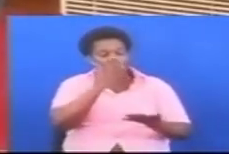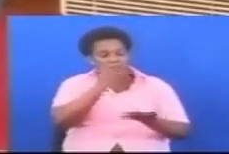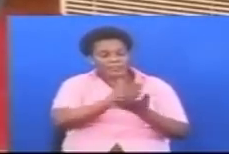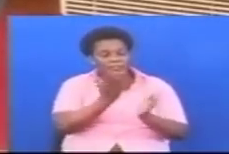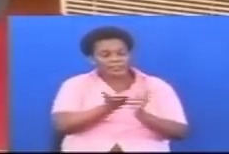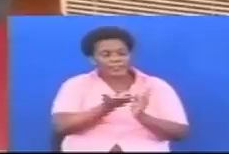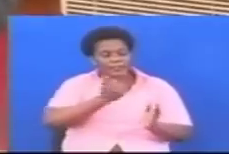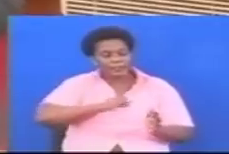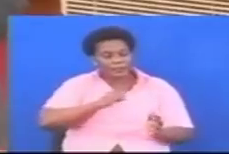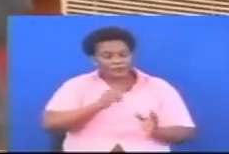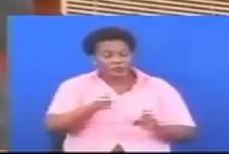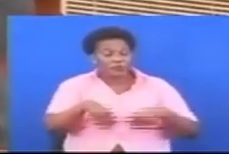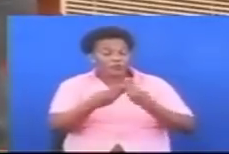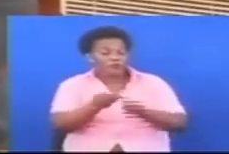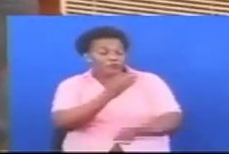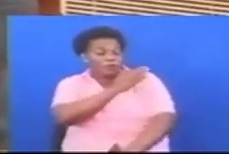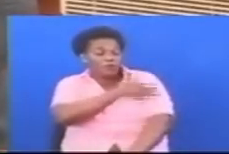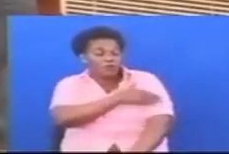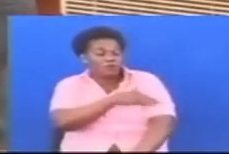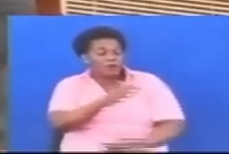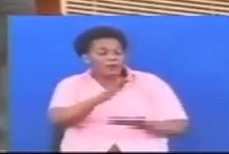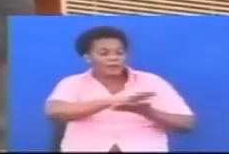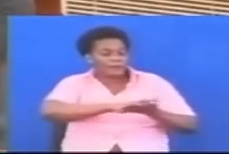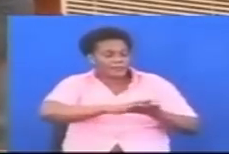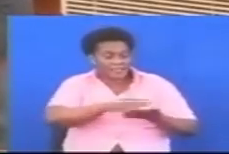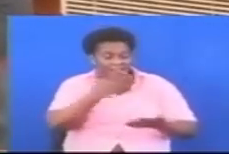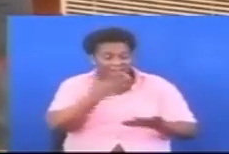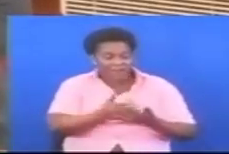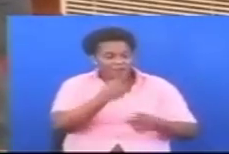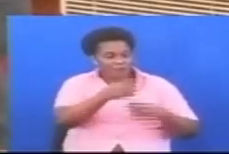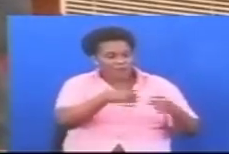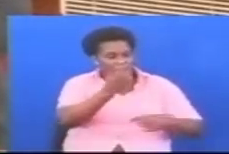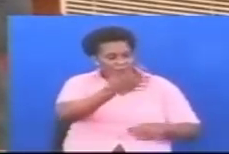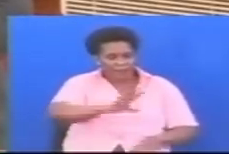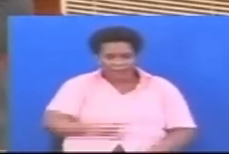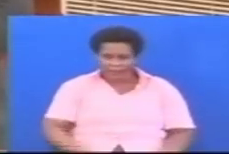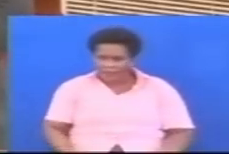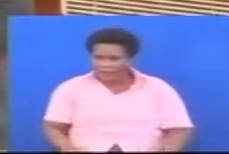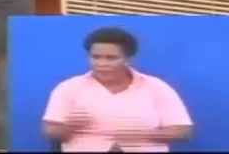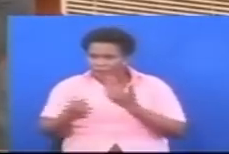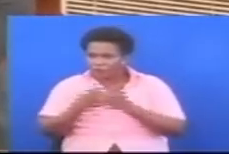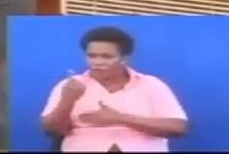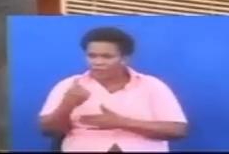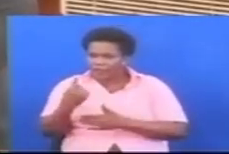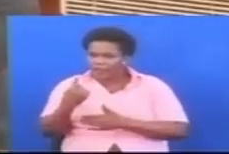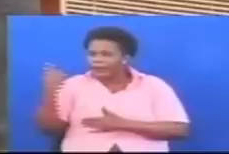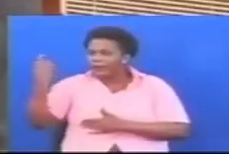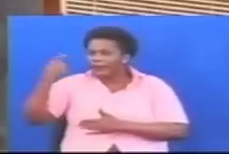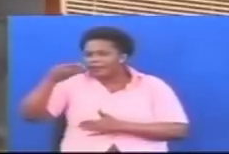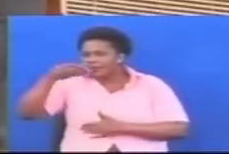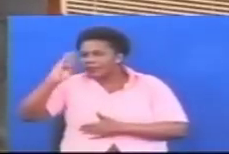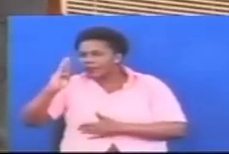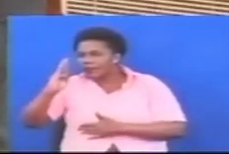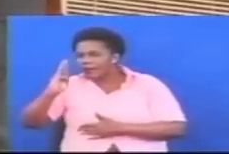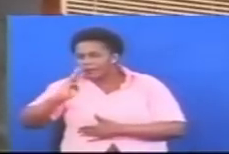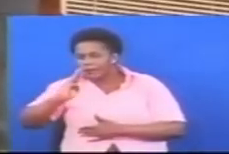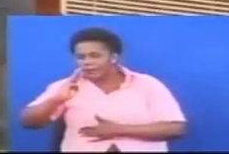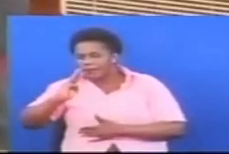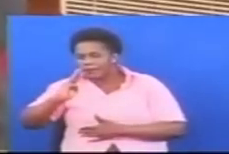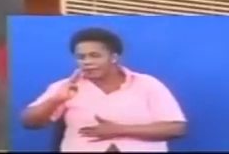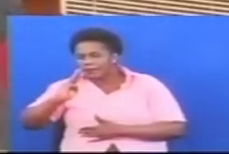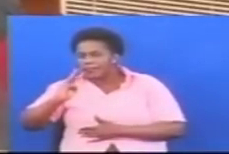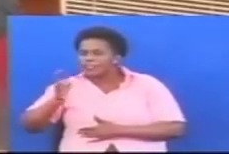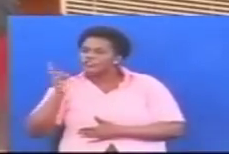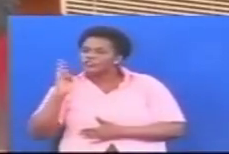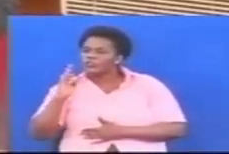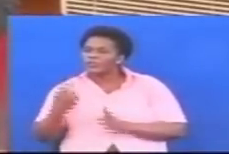wa huduma ya msingi hasa katika miradi ya maji. Kutokana na historia ya matumizi ya serikali inaonyesha kuwa sekta ya maji inatumia